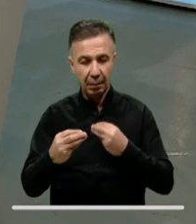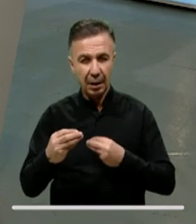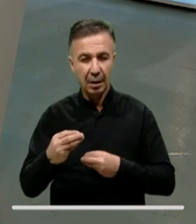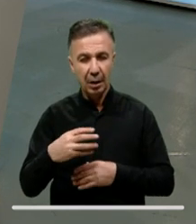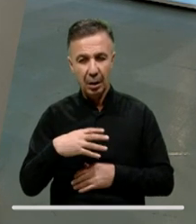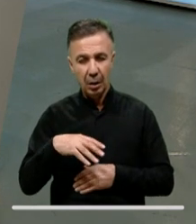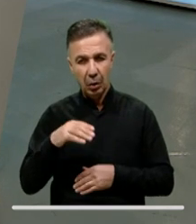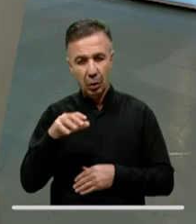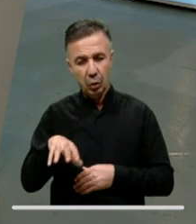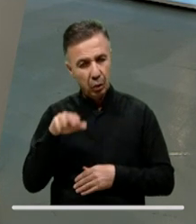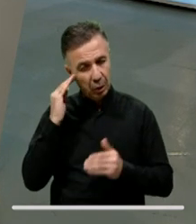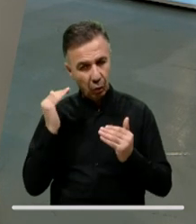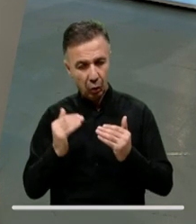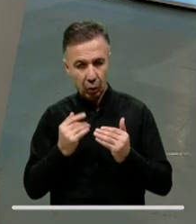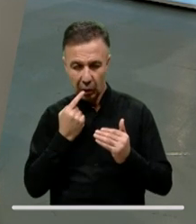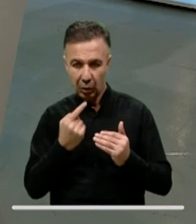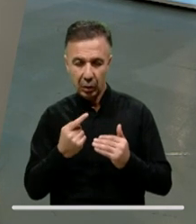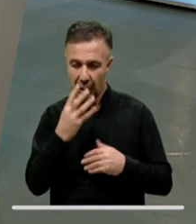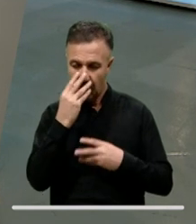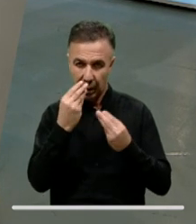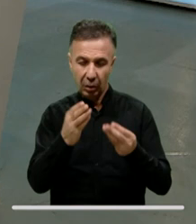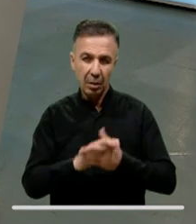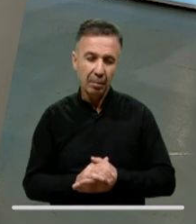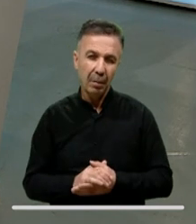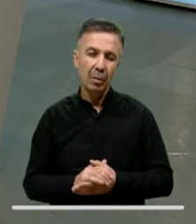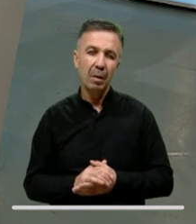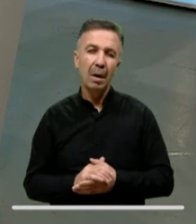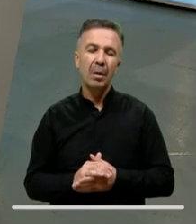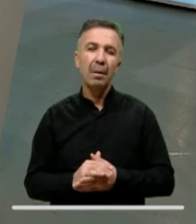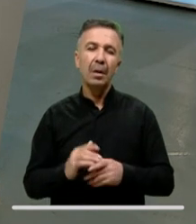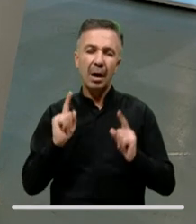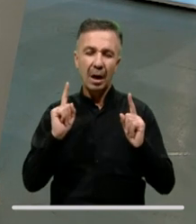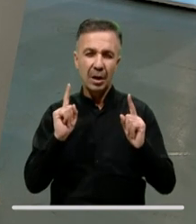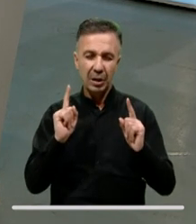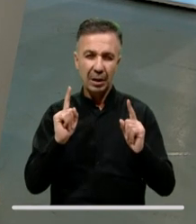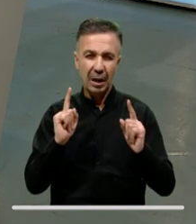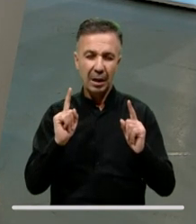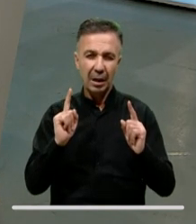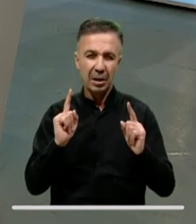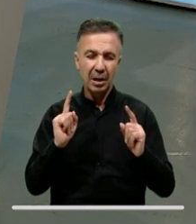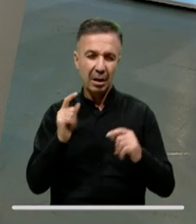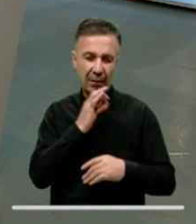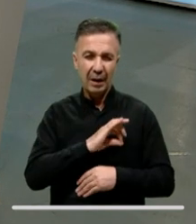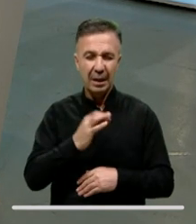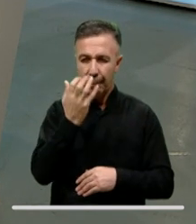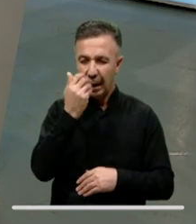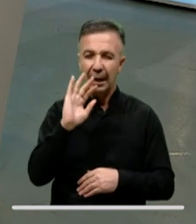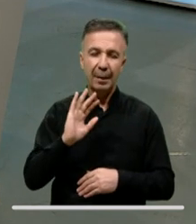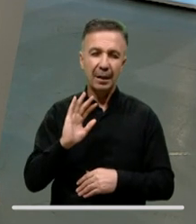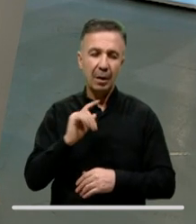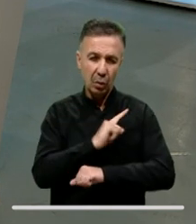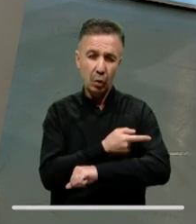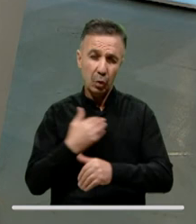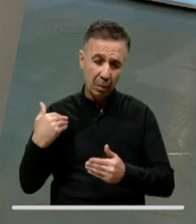hediyeler götürürüz. Bunları, ben bunları karşılık beklemeden yapıldığını biliyordum ve gücümün yettiği